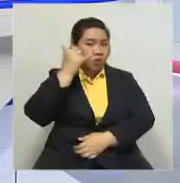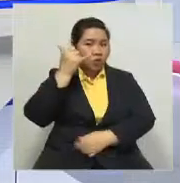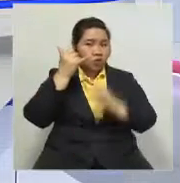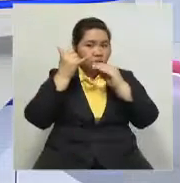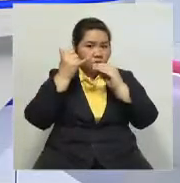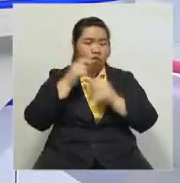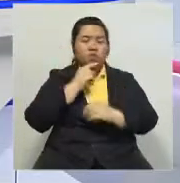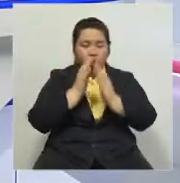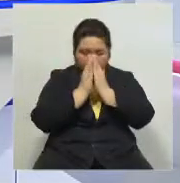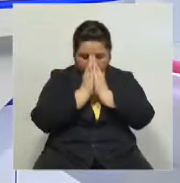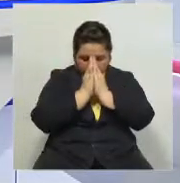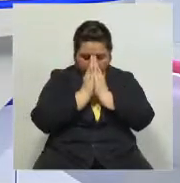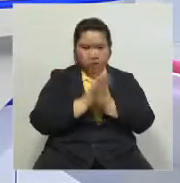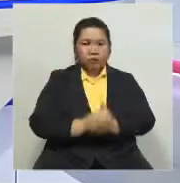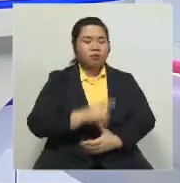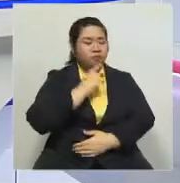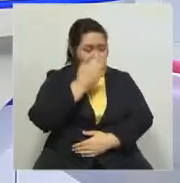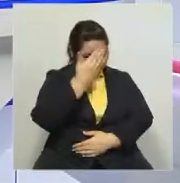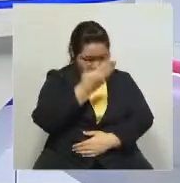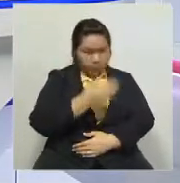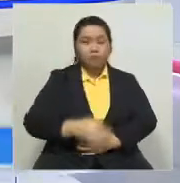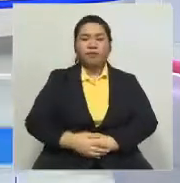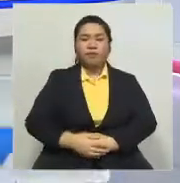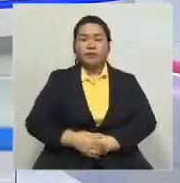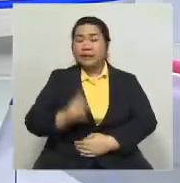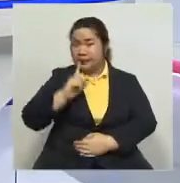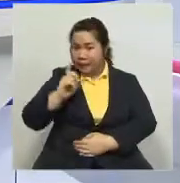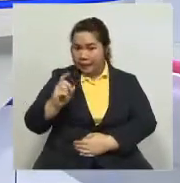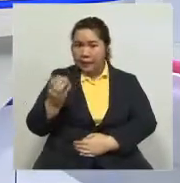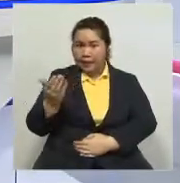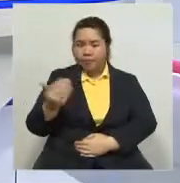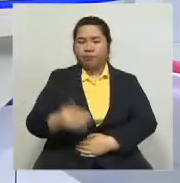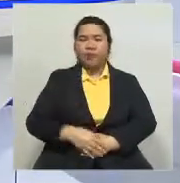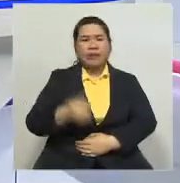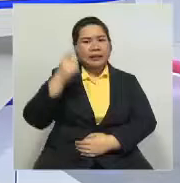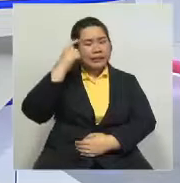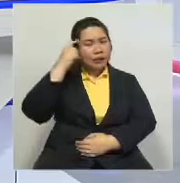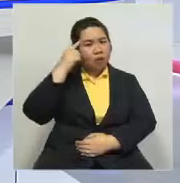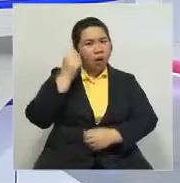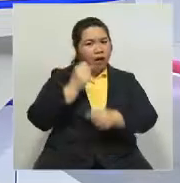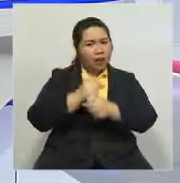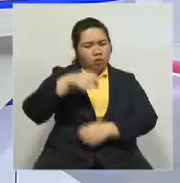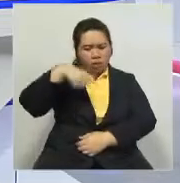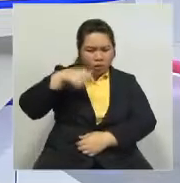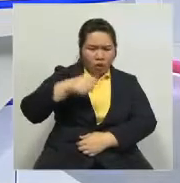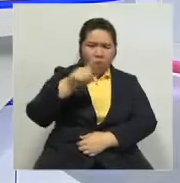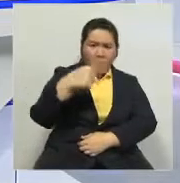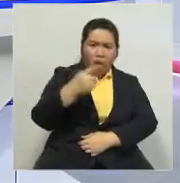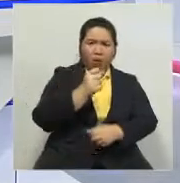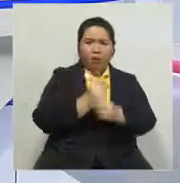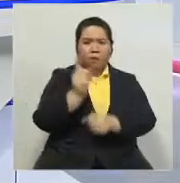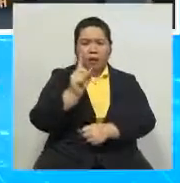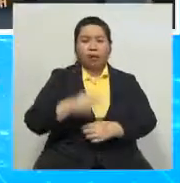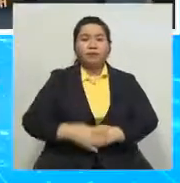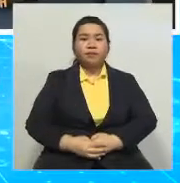สวัสดีครับท่านรองอธิบดีครับ สวัสดีค่ะ ครับครับสวัสดีครับ ท่านรองครับตอนนี้เราประเมินการซ่อมแซมจะไปเร่งส่วนไหนก่อนครับ